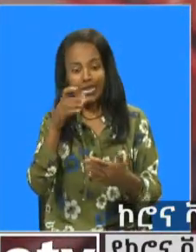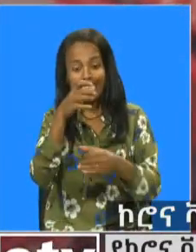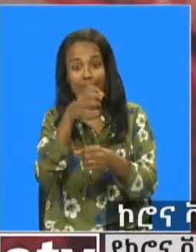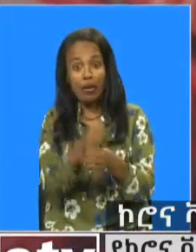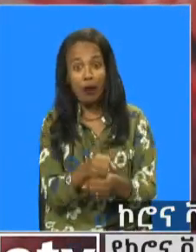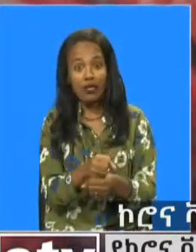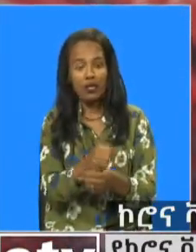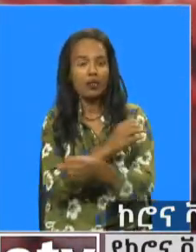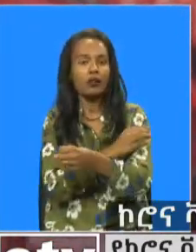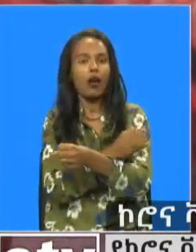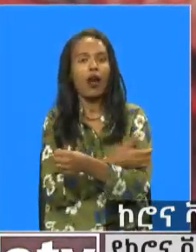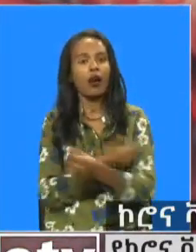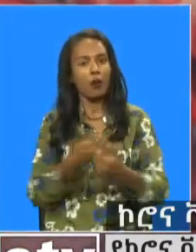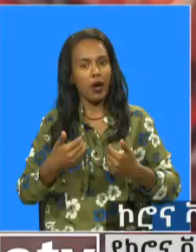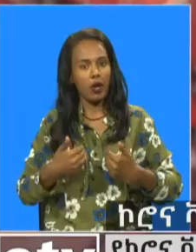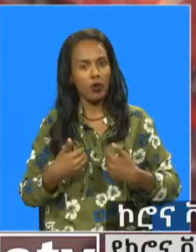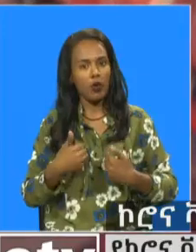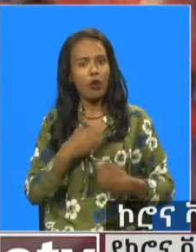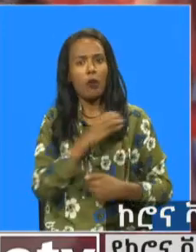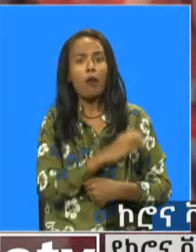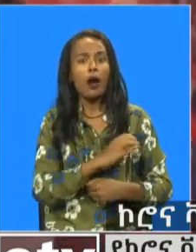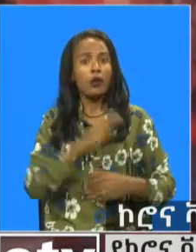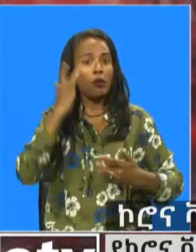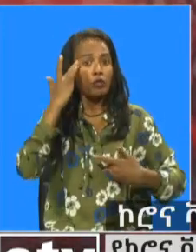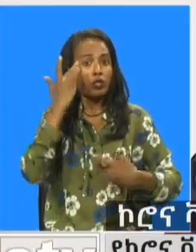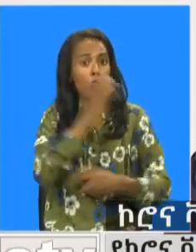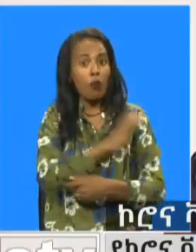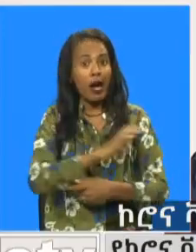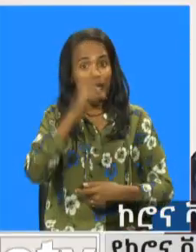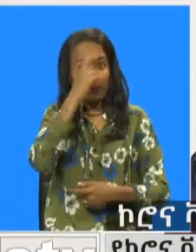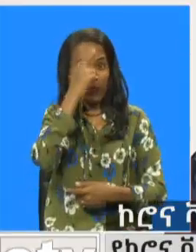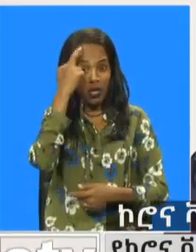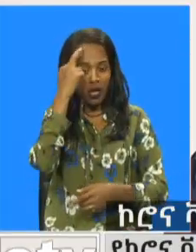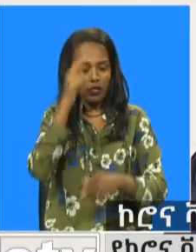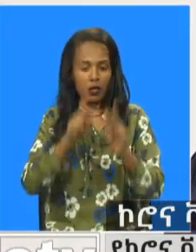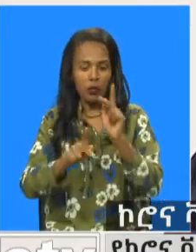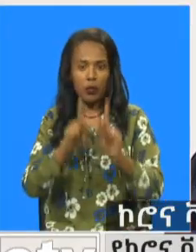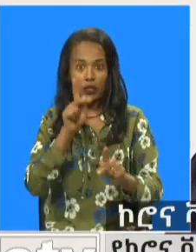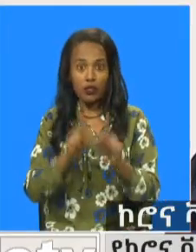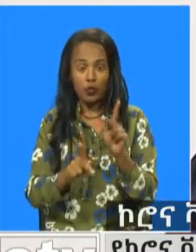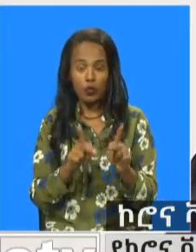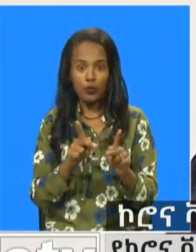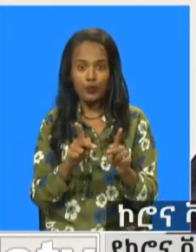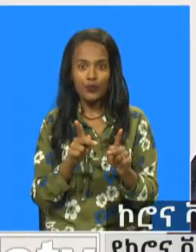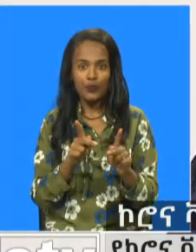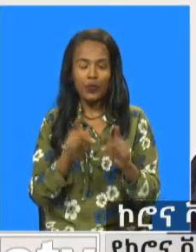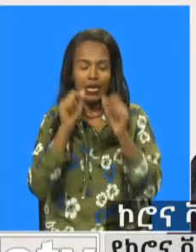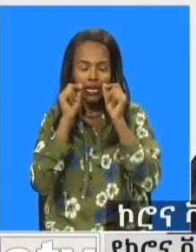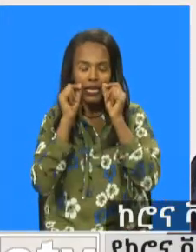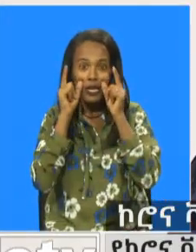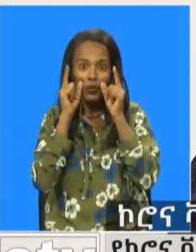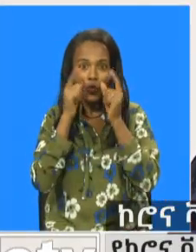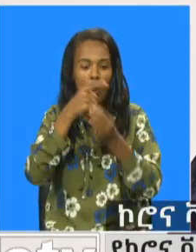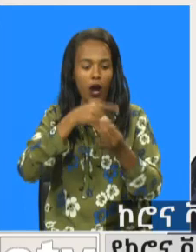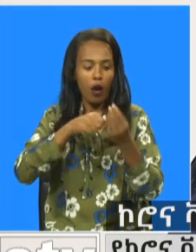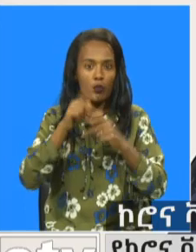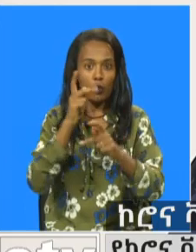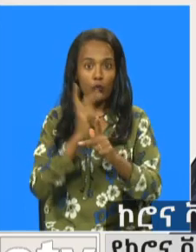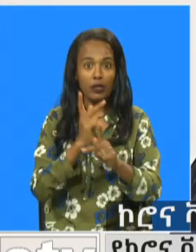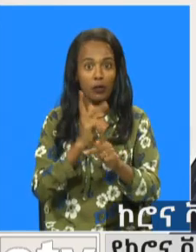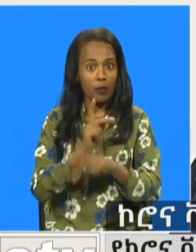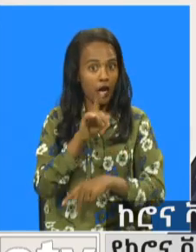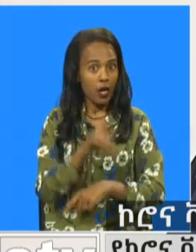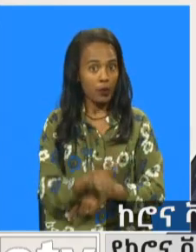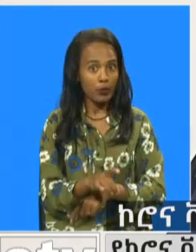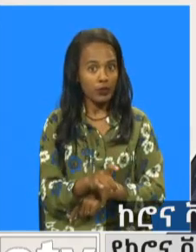የማስያዝ አቅም አለው። በባህሪው በበሽታው ባህሪ ምክንያት ህብረተሰቡም ነቅቶ አካባቢውን መጠበቅ